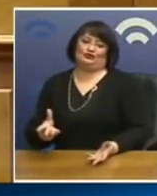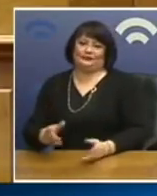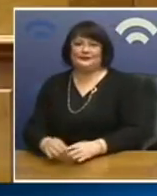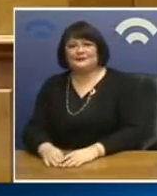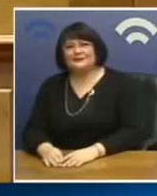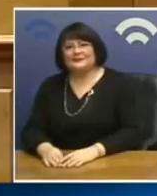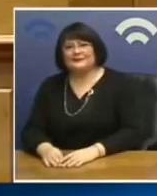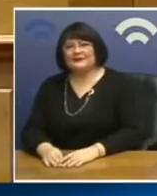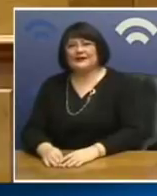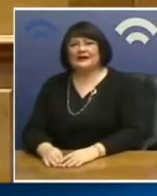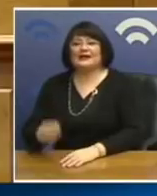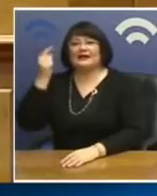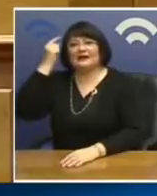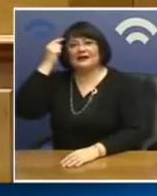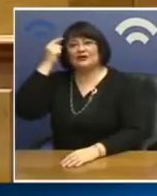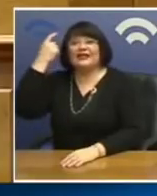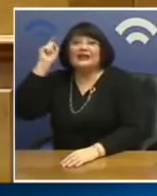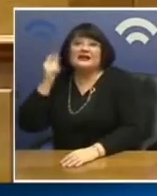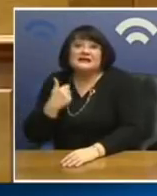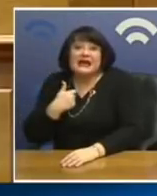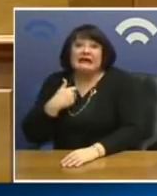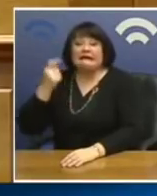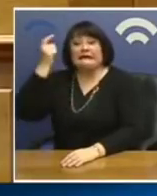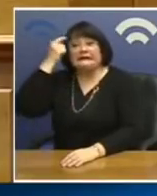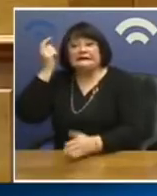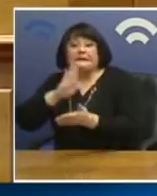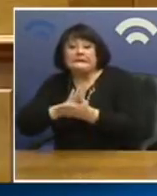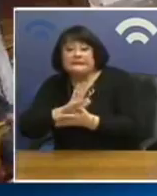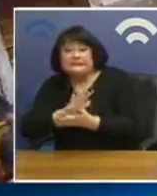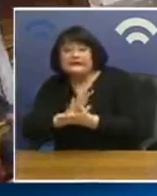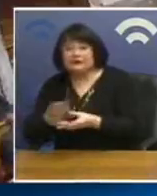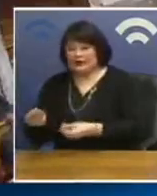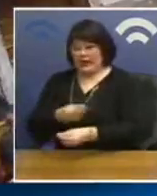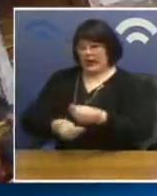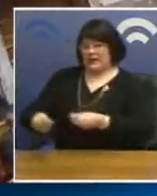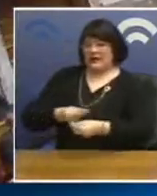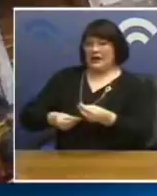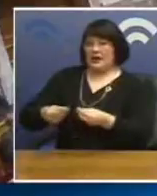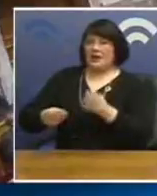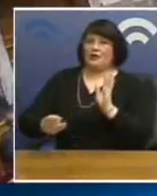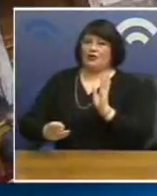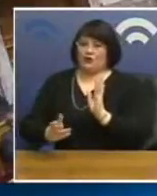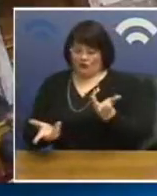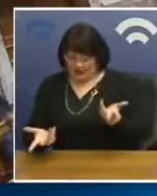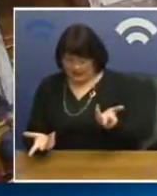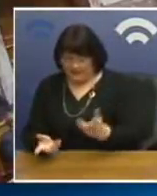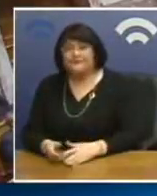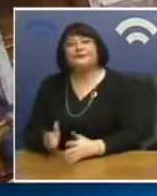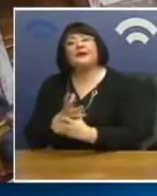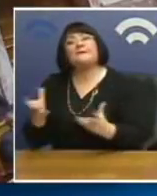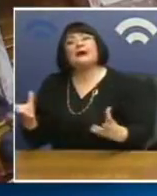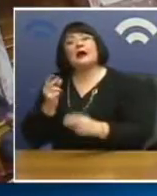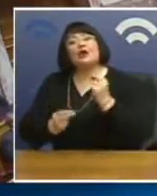από ιδεολειψία ή από άγνοια, δηλαδή άνευ ανταλλαγμάτων. Το μεγαλύτερο πρόβλημα, κύριε, της